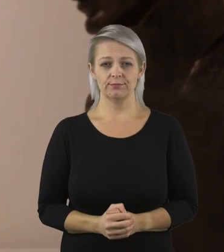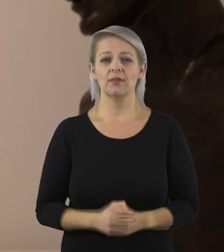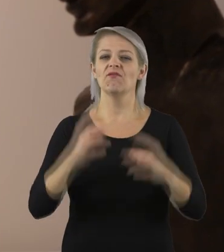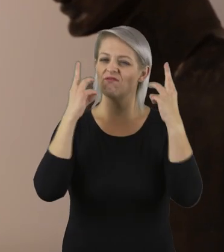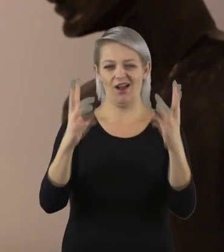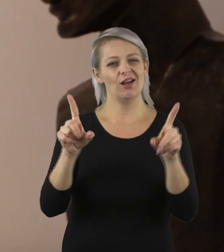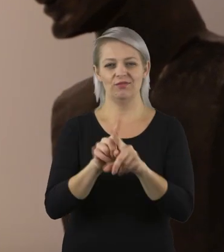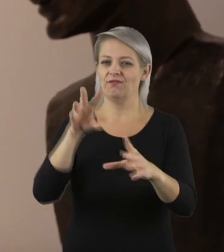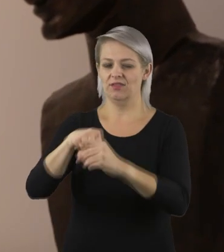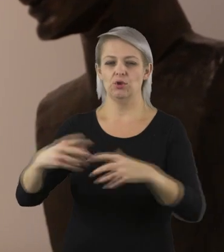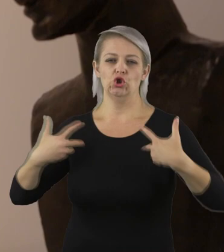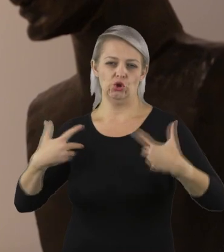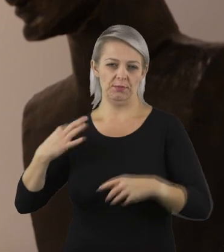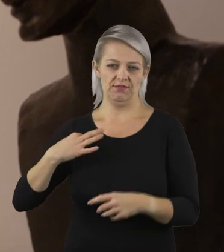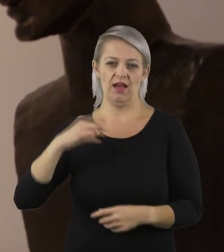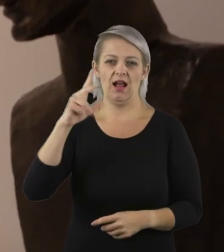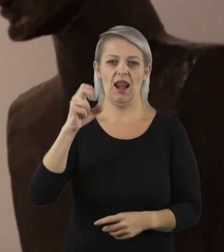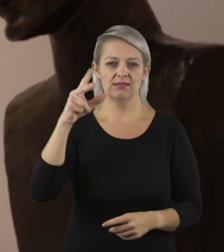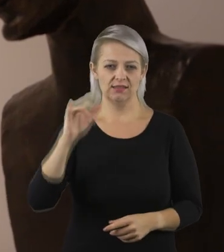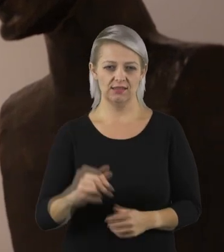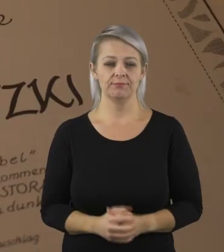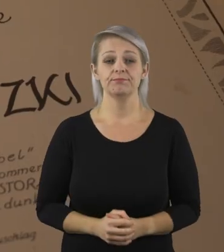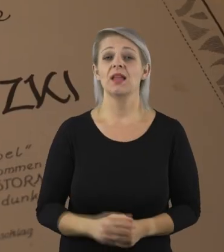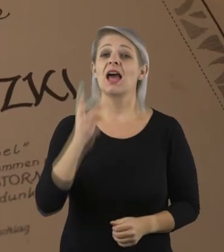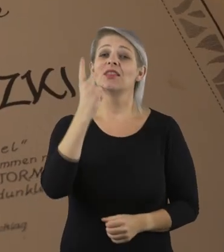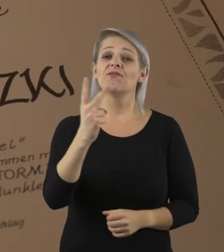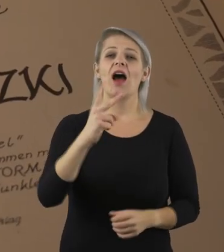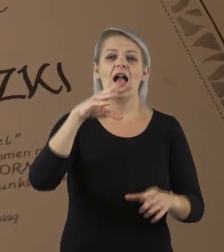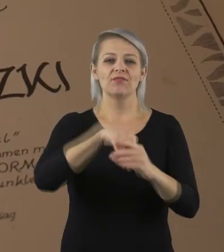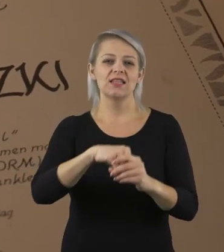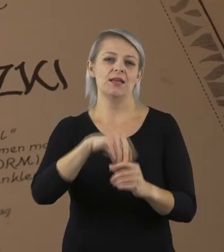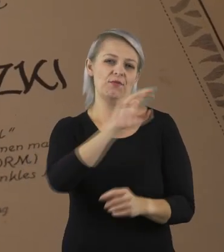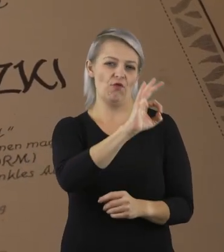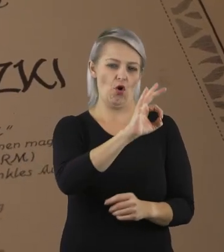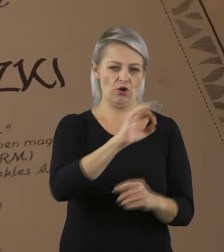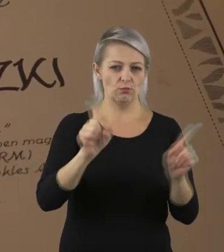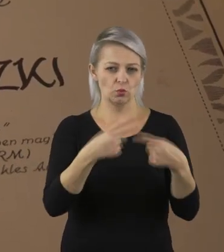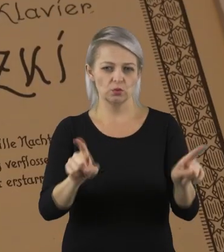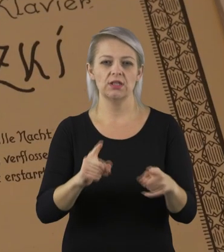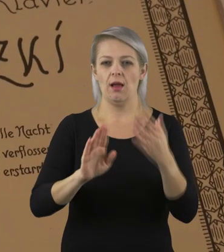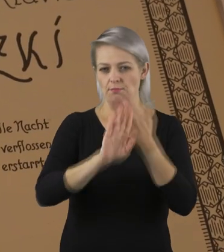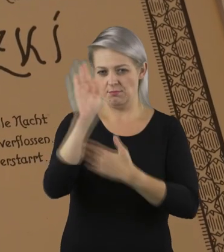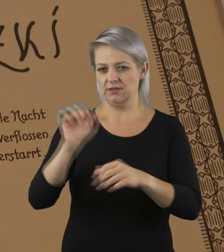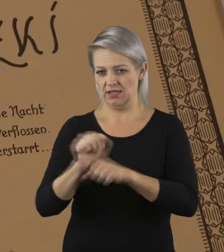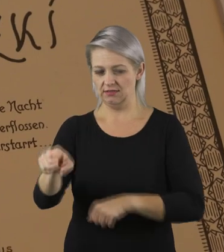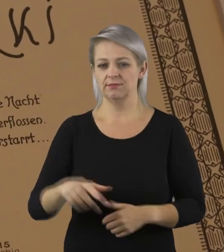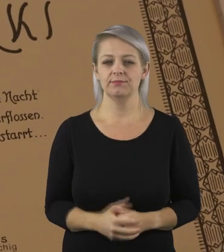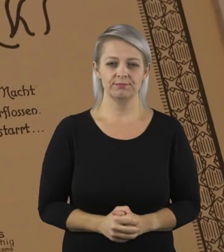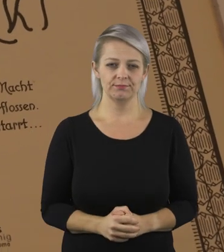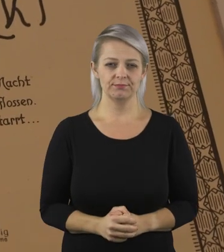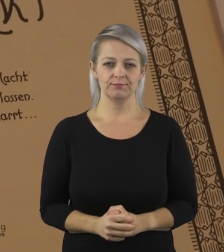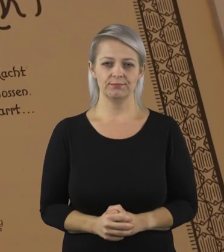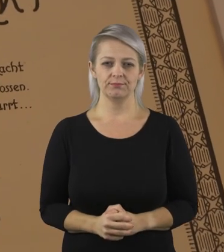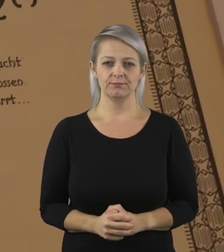1923, ważnego również w biografii Pawła Kleckiego. Dwa z ogłoszonych wówczas jego utworów prezentujemy na